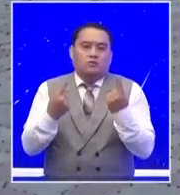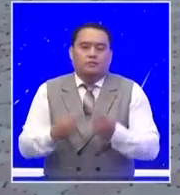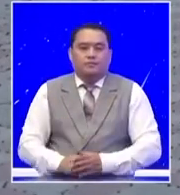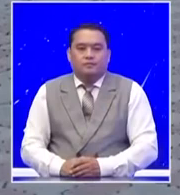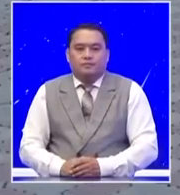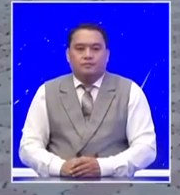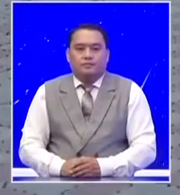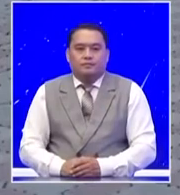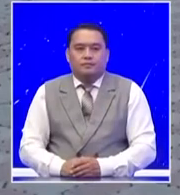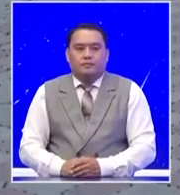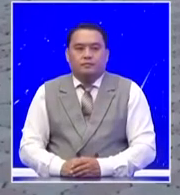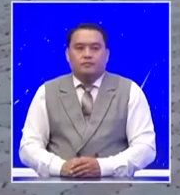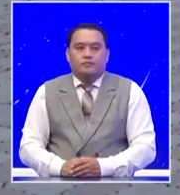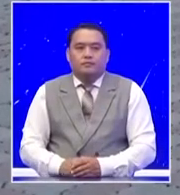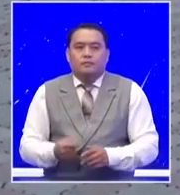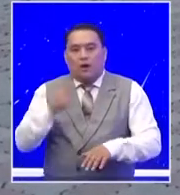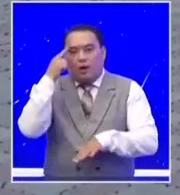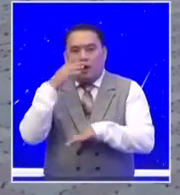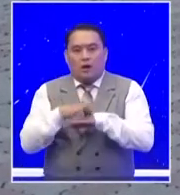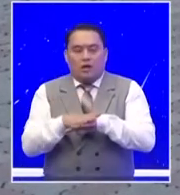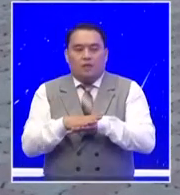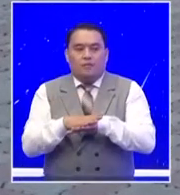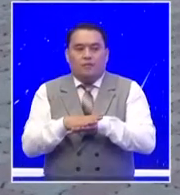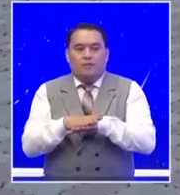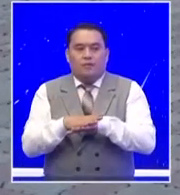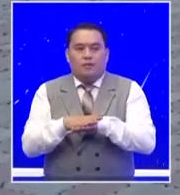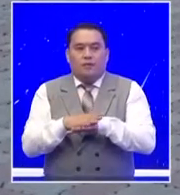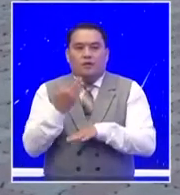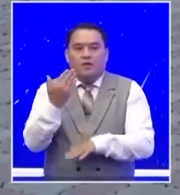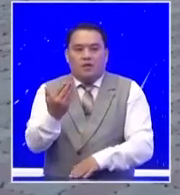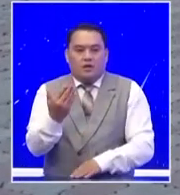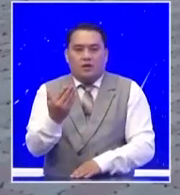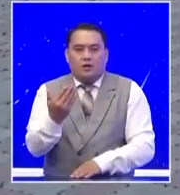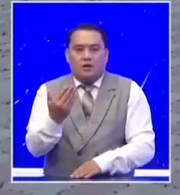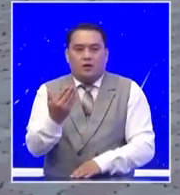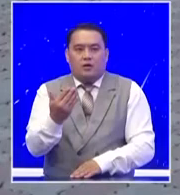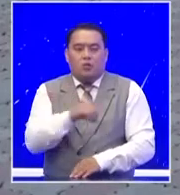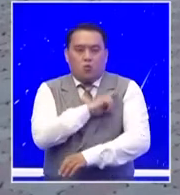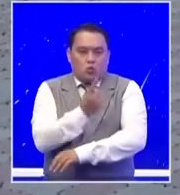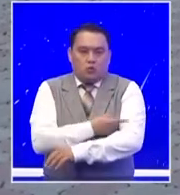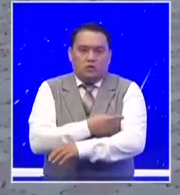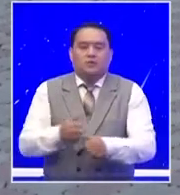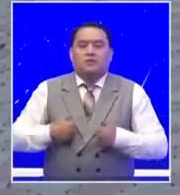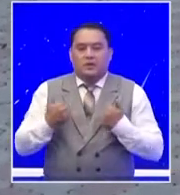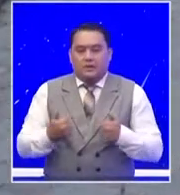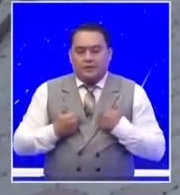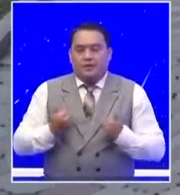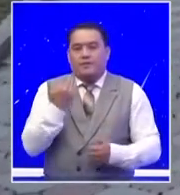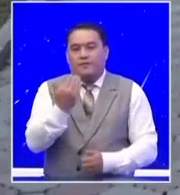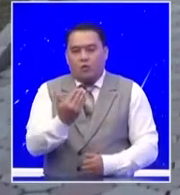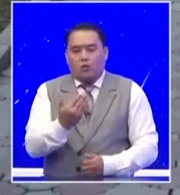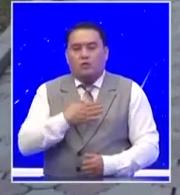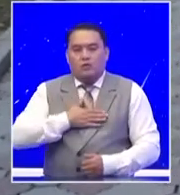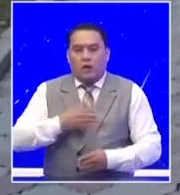становится. Потому что аким, именно благодаря его усилиям, вот это,